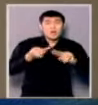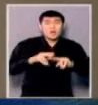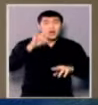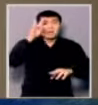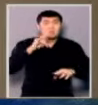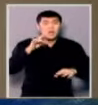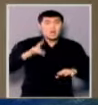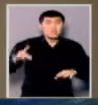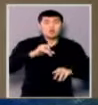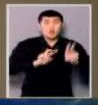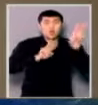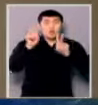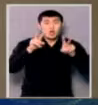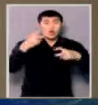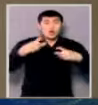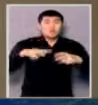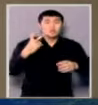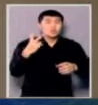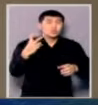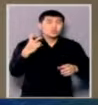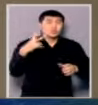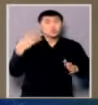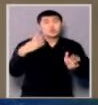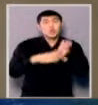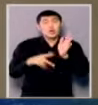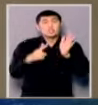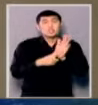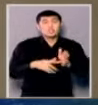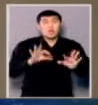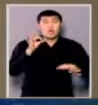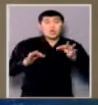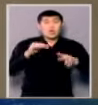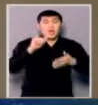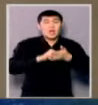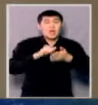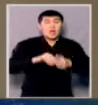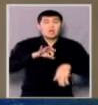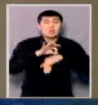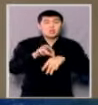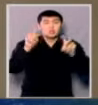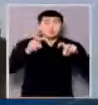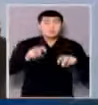Қазақстан Республикасының құқық кодексінің 297 бабы 3-ші бөлігімен сотқа дейінгі тергеу жүргізілуде.